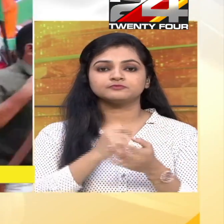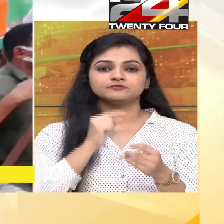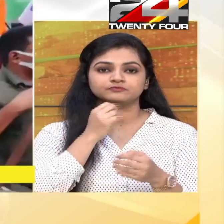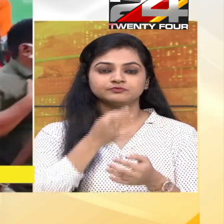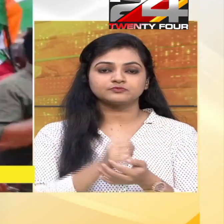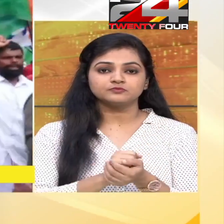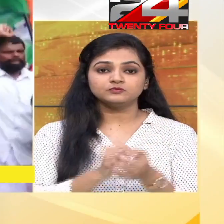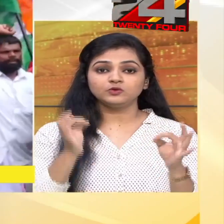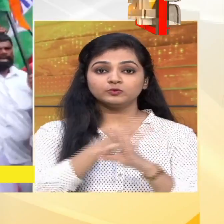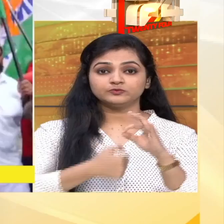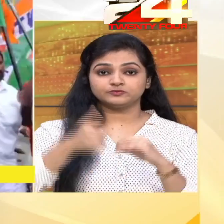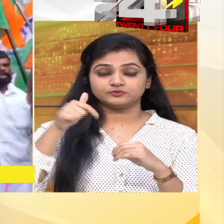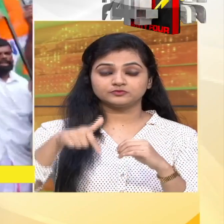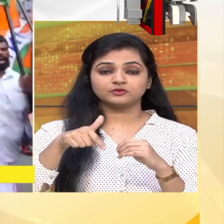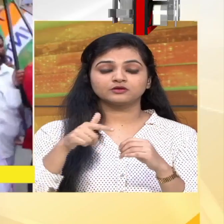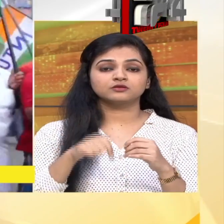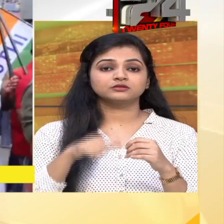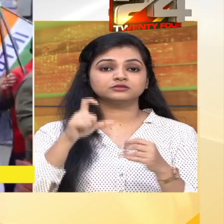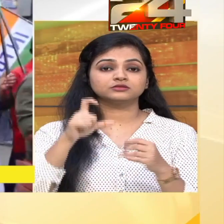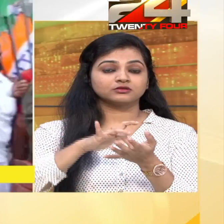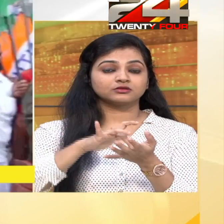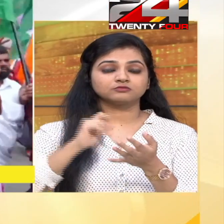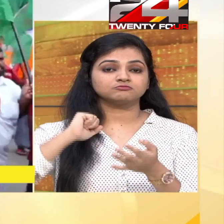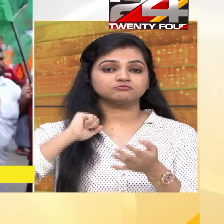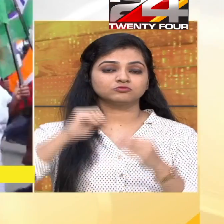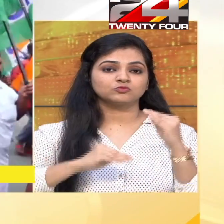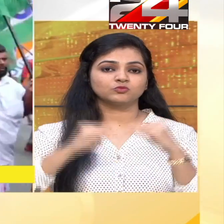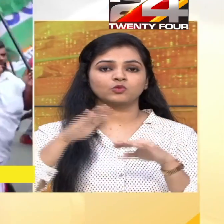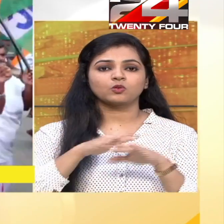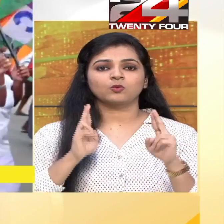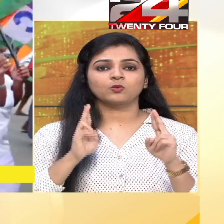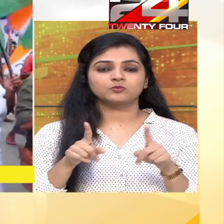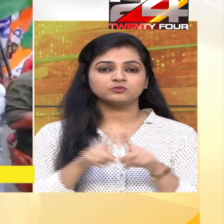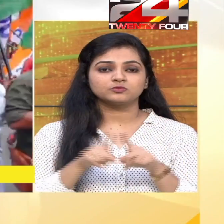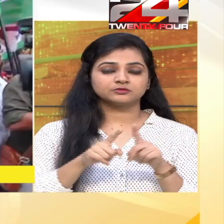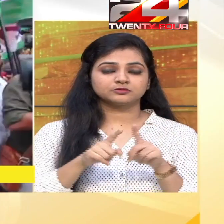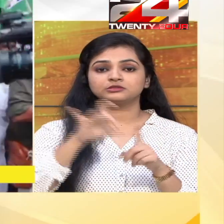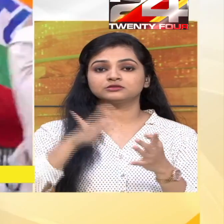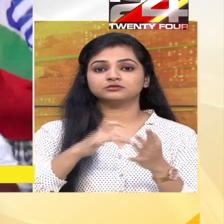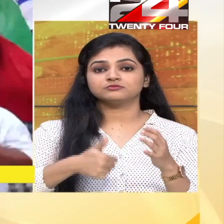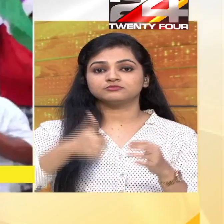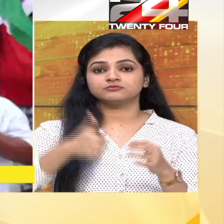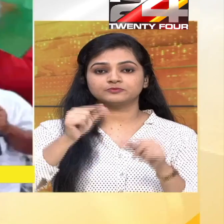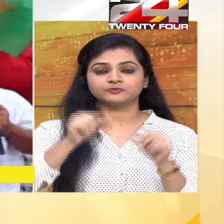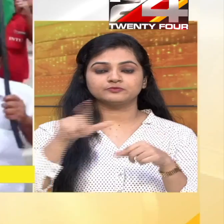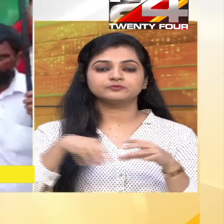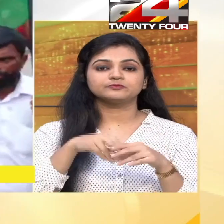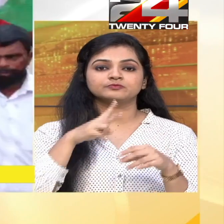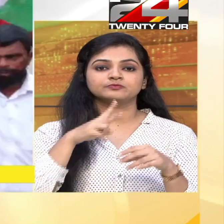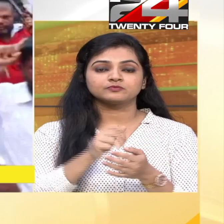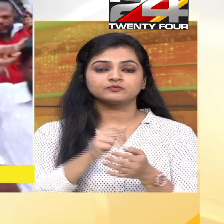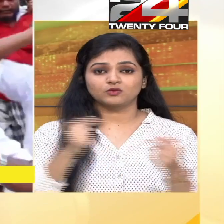പ്രതിപക്ഷ നേതാവിനെതിരെ ചങ്ങനാശ്ശേരിയിൽ നടന്നത് സ്വാഭാവിക പ്രതിഷേധമെന്നും INTUC ജില്ലാ നേതാക്കളുടെ യോഗം വിലയിരുത്തി. എന്നാൽ